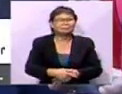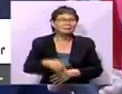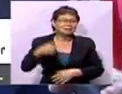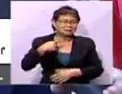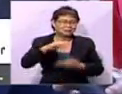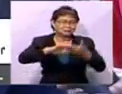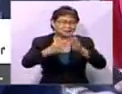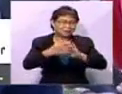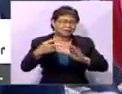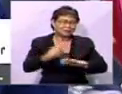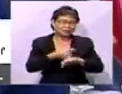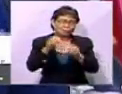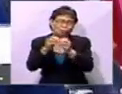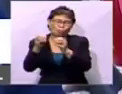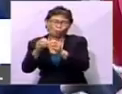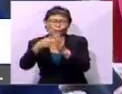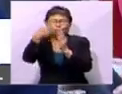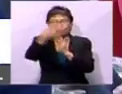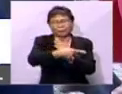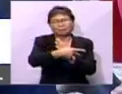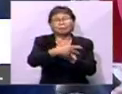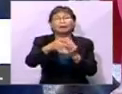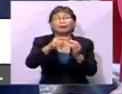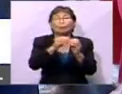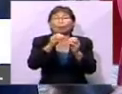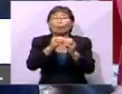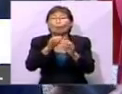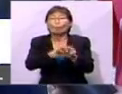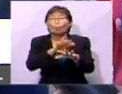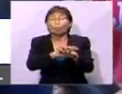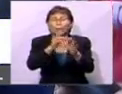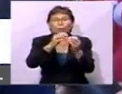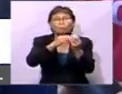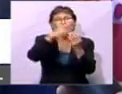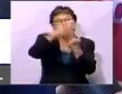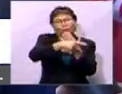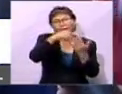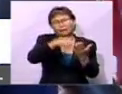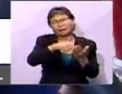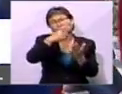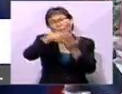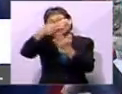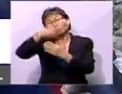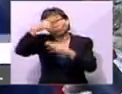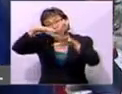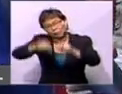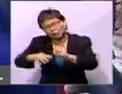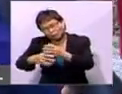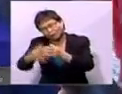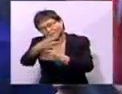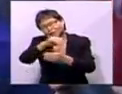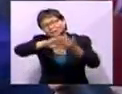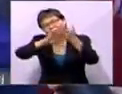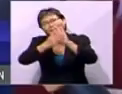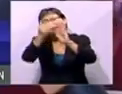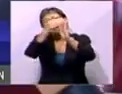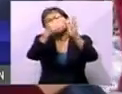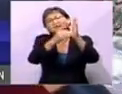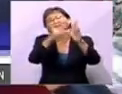kita perhebatkan lagi program ini bukan saja sebagai program untuk menangkap ikan tapi boleh dijadikan